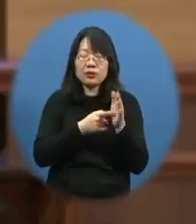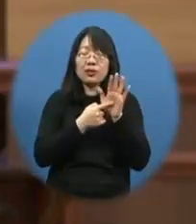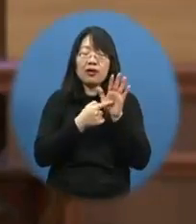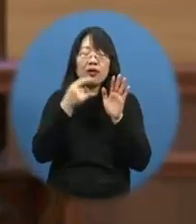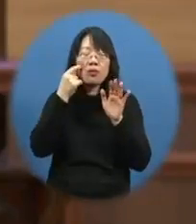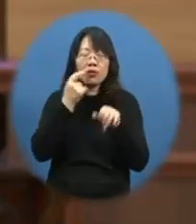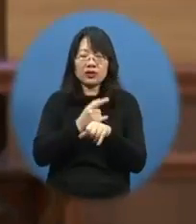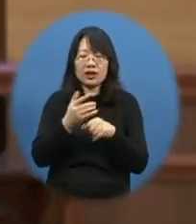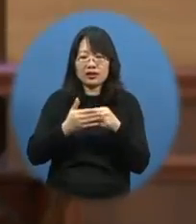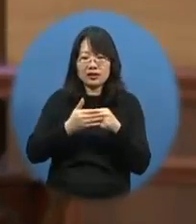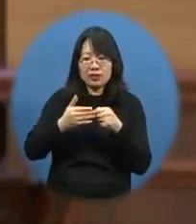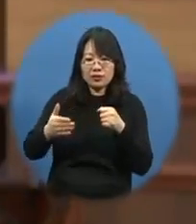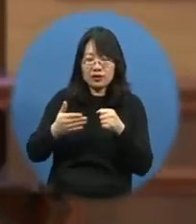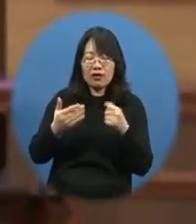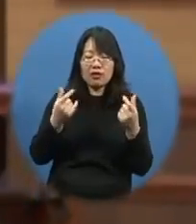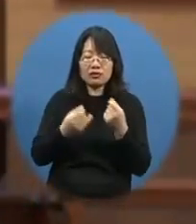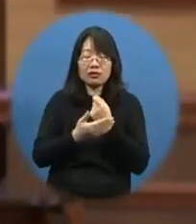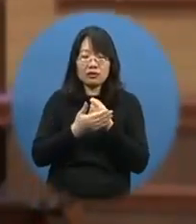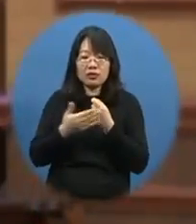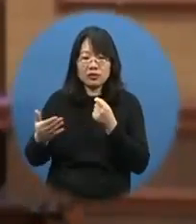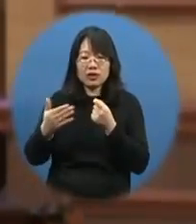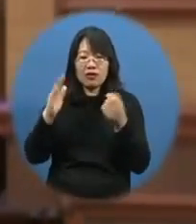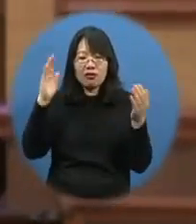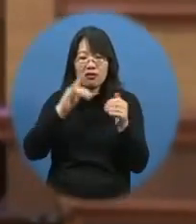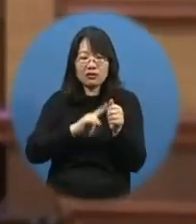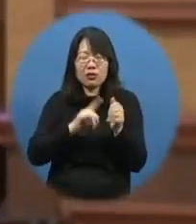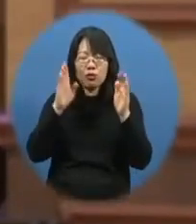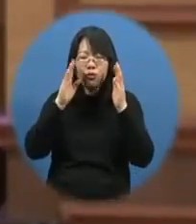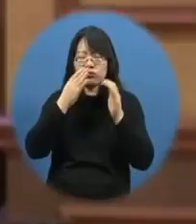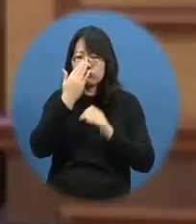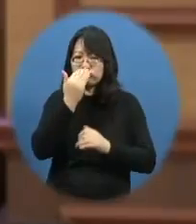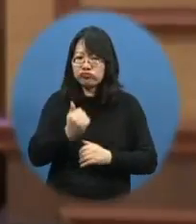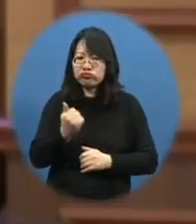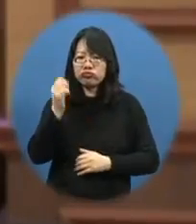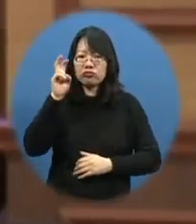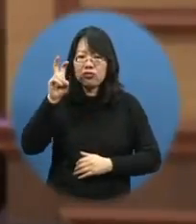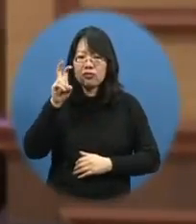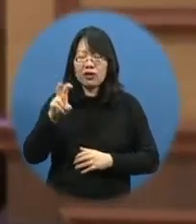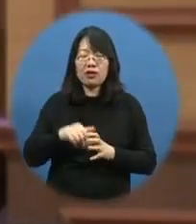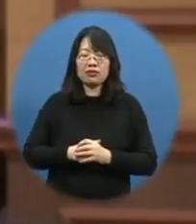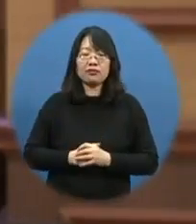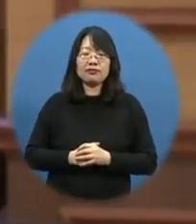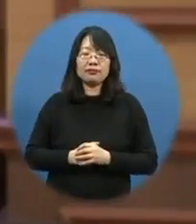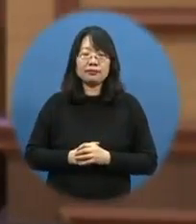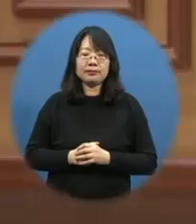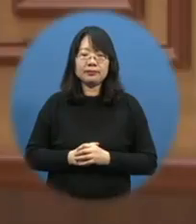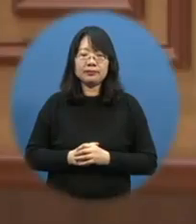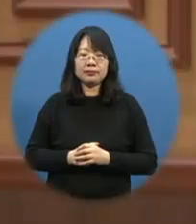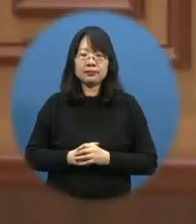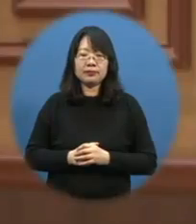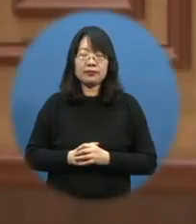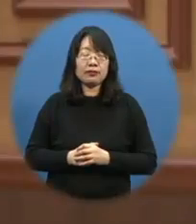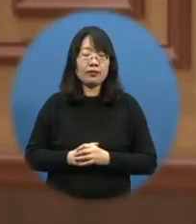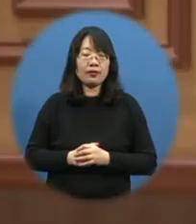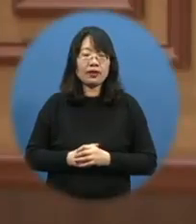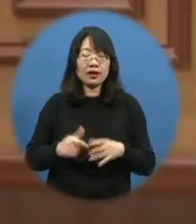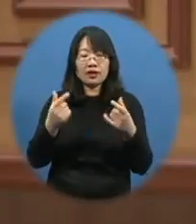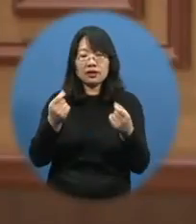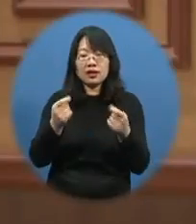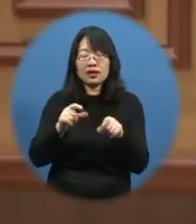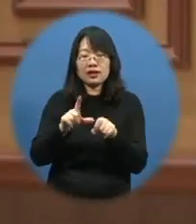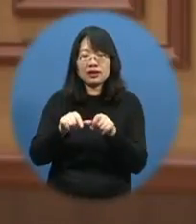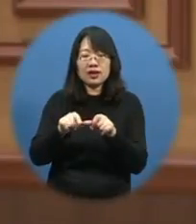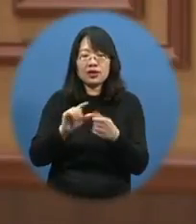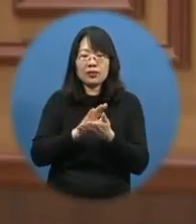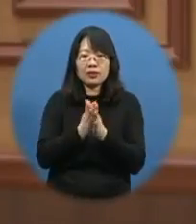반영을 못하니까 예. 그러니까 아이들은 공부하기 싫어하는 거 아닐까요? 그렇습니다. 그렇죠. 예. 그러한